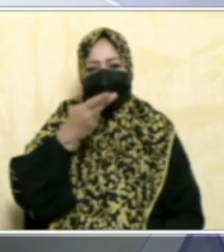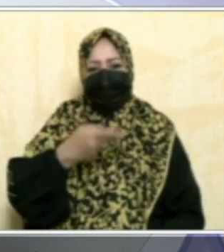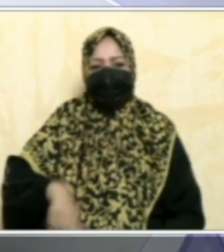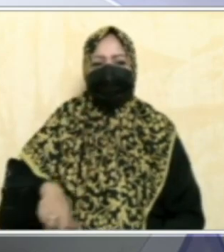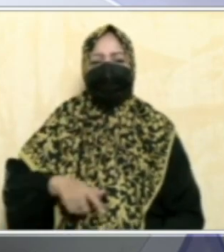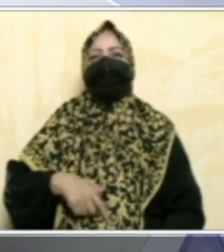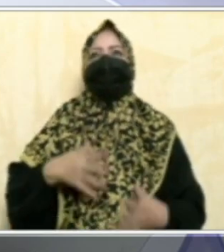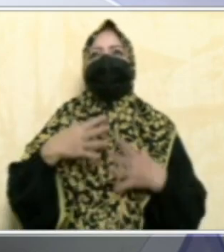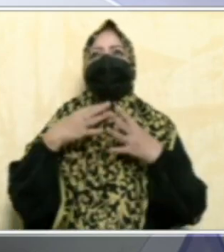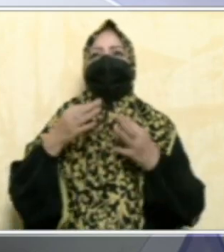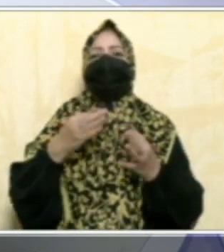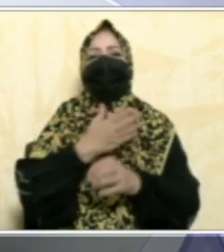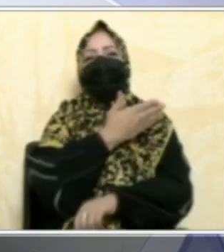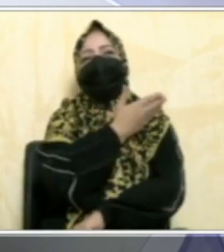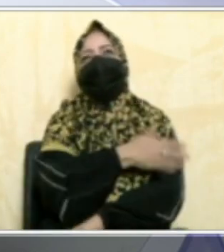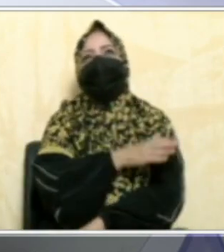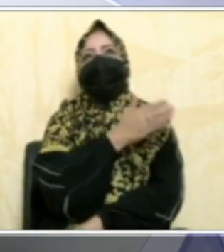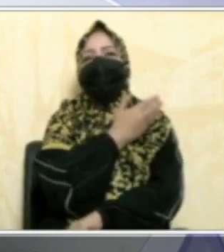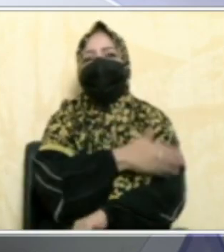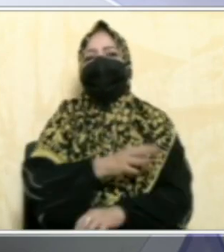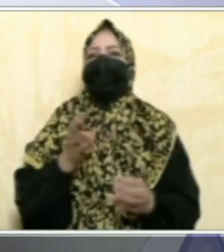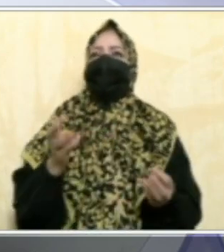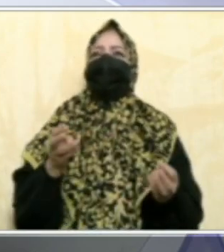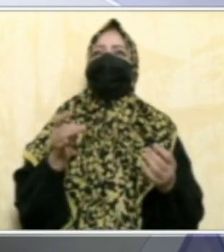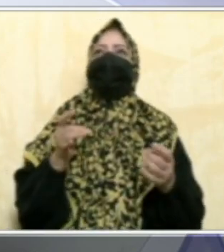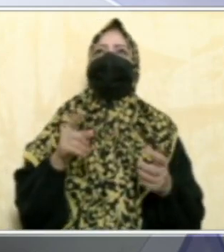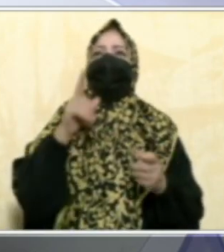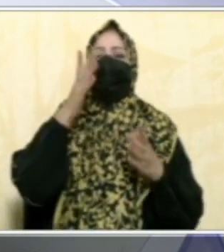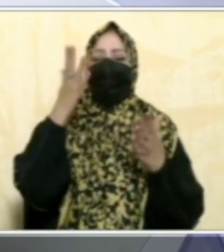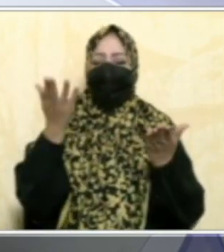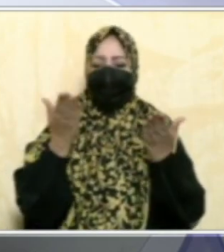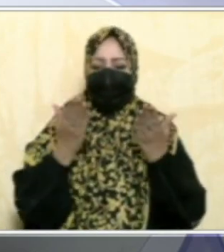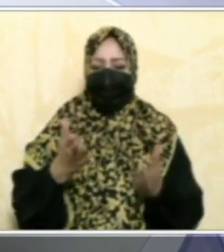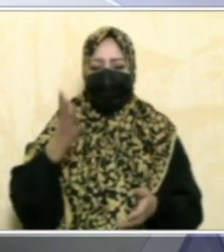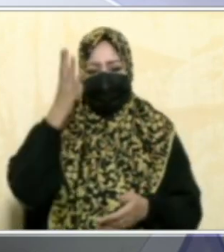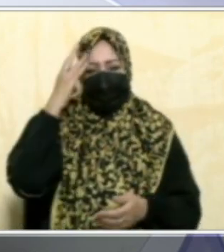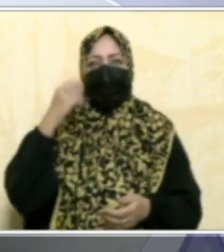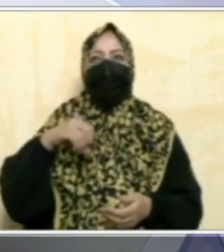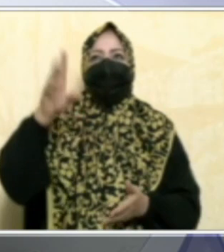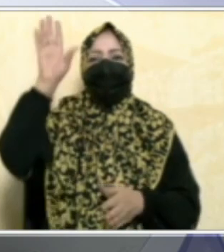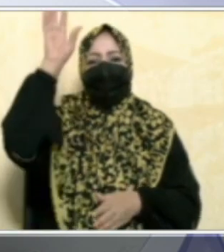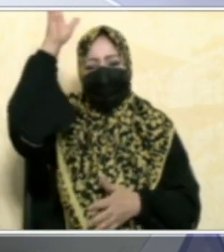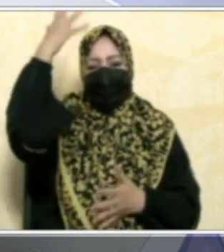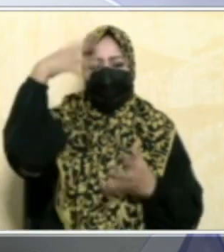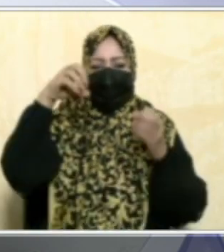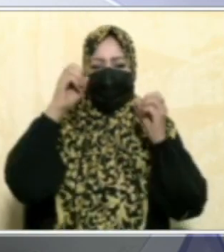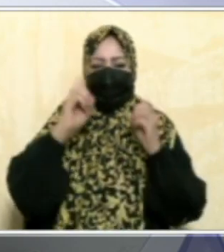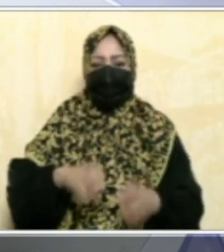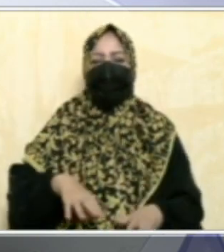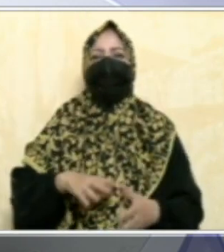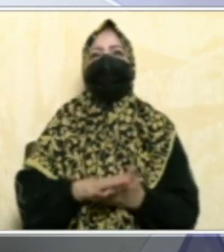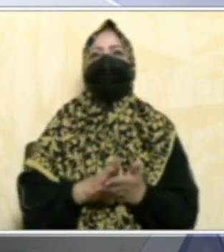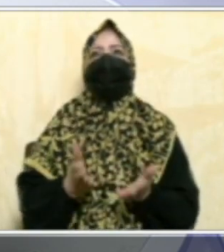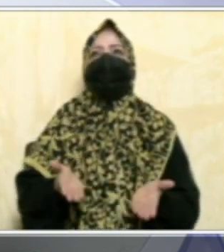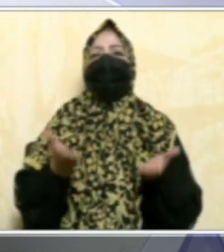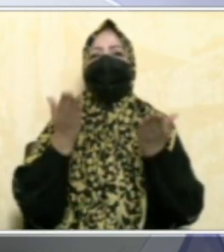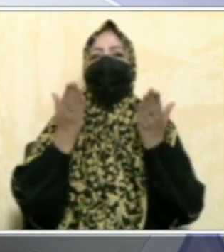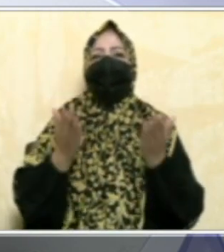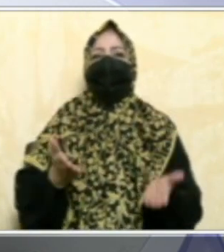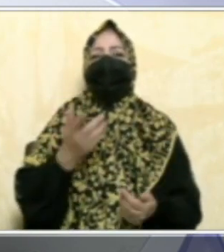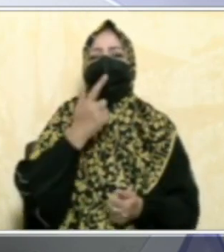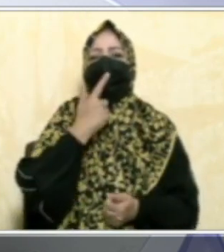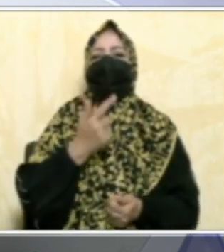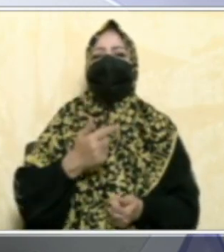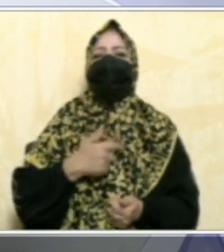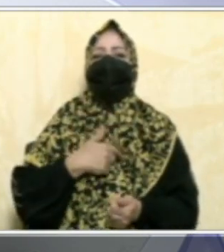وتجاوزه وصفحه عن عبده. يقول له أستغفر الله، يعني أطلب من الله المغفرة، يعني اللهم اغفر